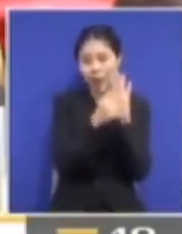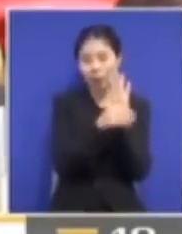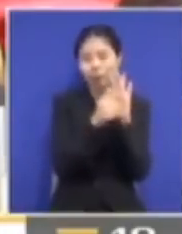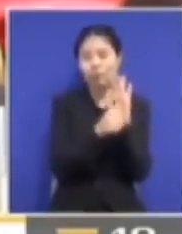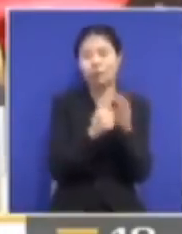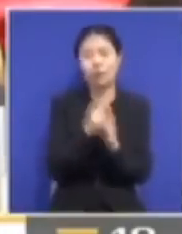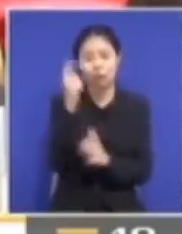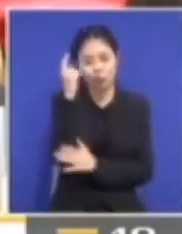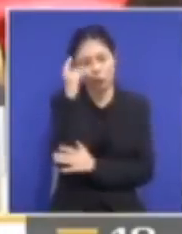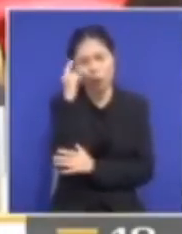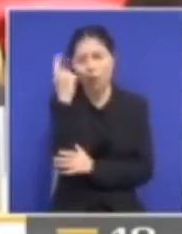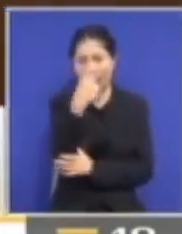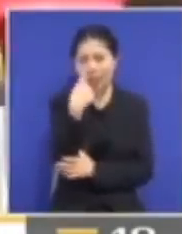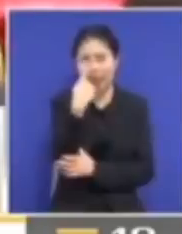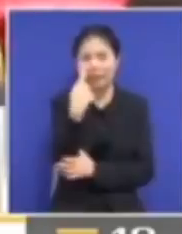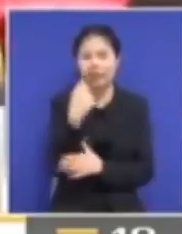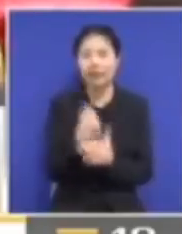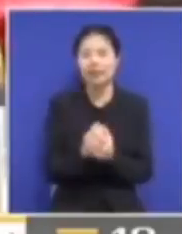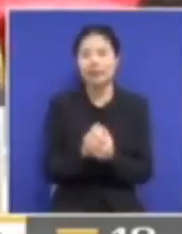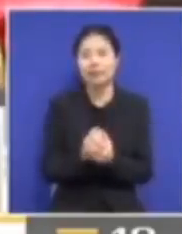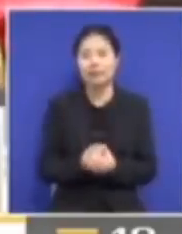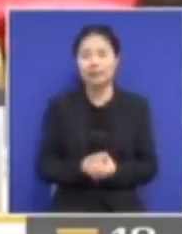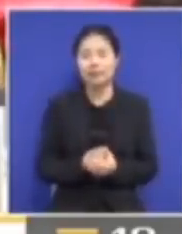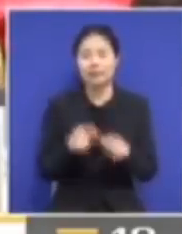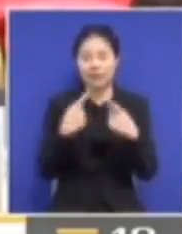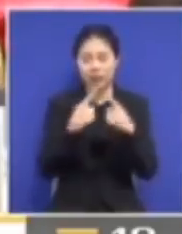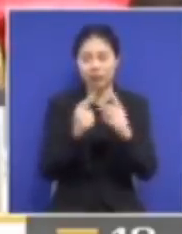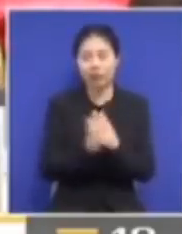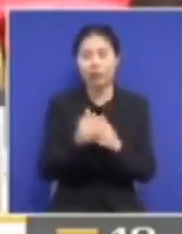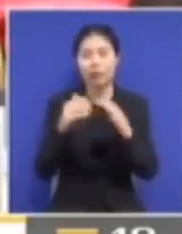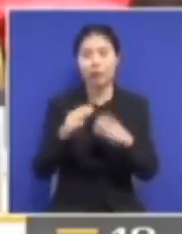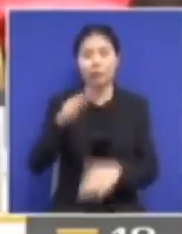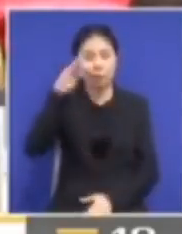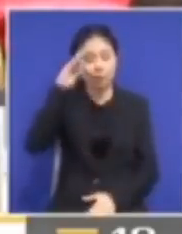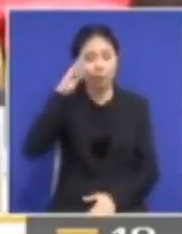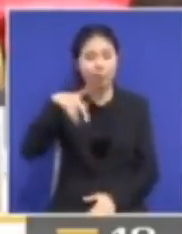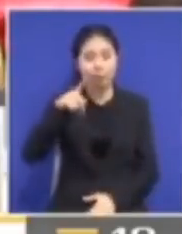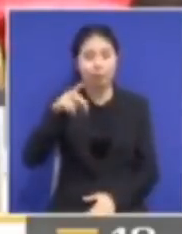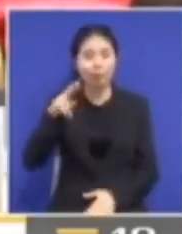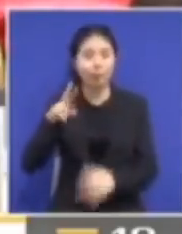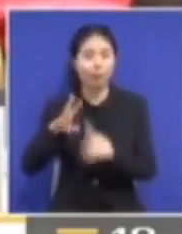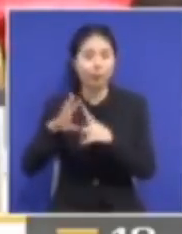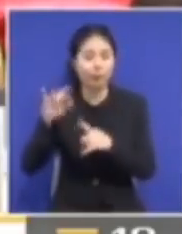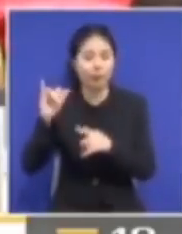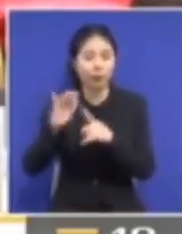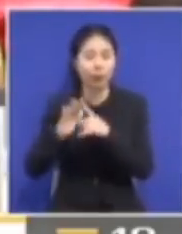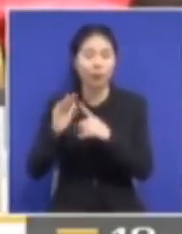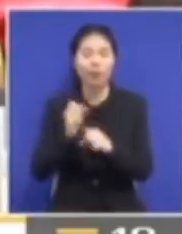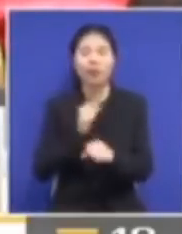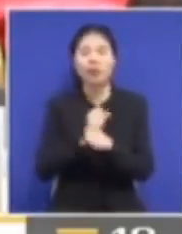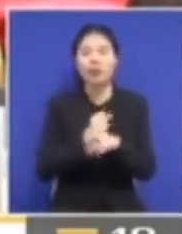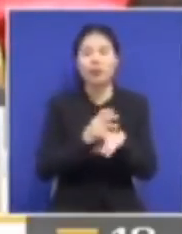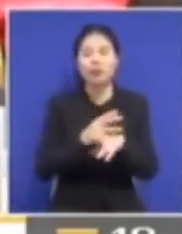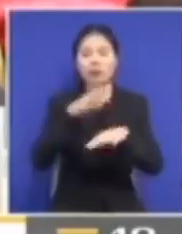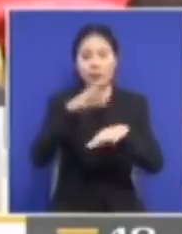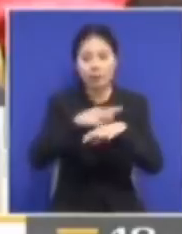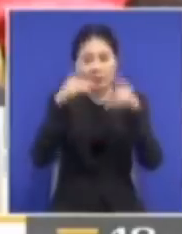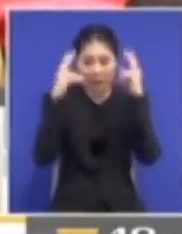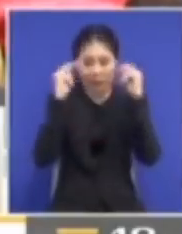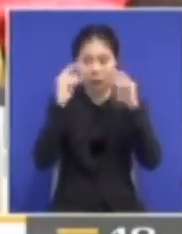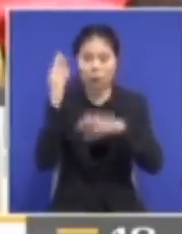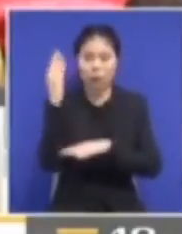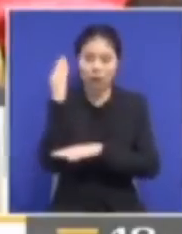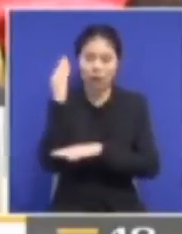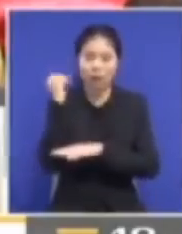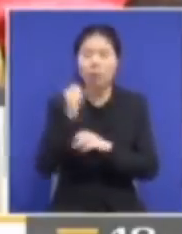าพอคุณประยุทธ์เป็นหัวหน้าคสช.เป็นนายกรัฐมนตรีกับปล่อยผู้มีอิทธิพลนะครับ